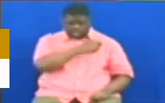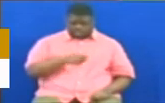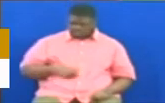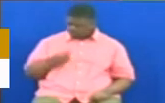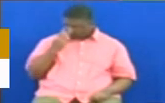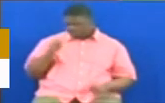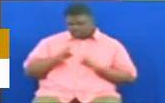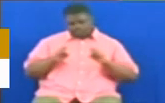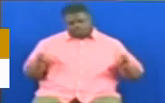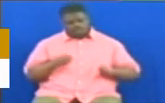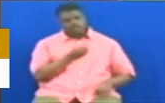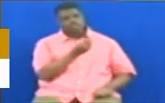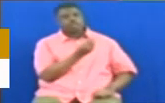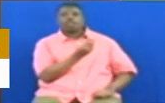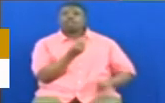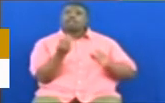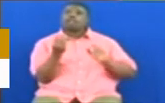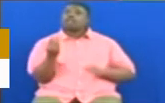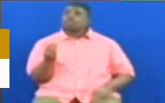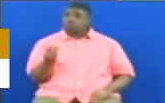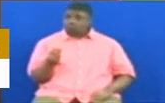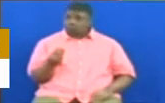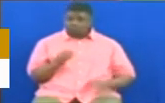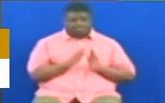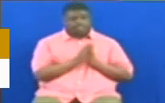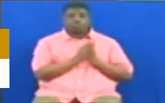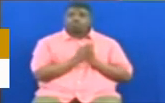Tukiangalia ibara ya 33 ya katiba ya Jamhuri ya Muungano wa Tanzania,